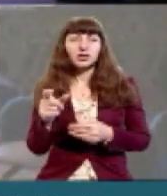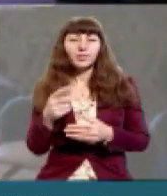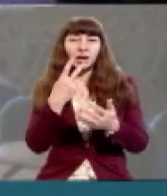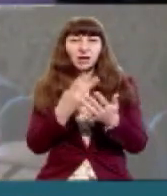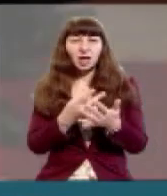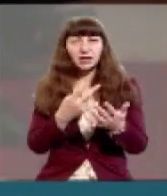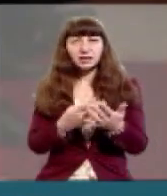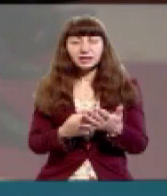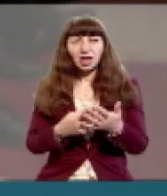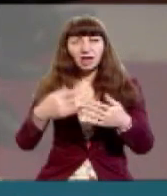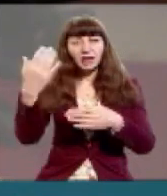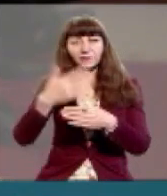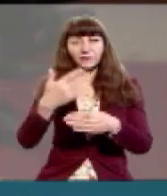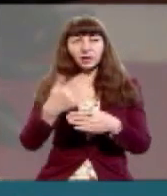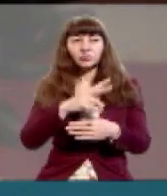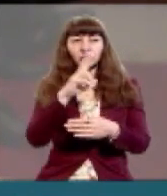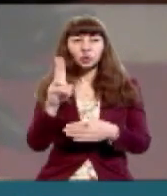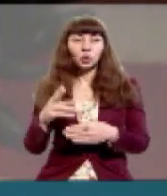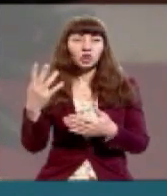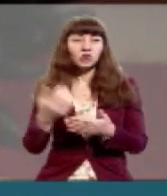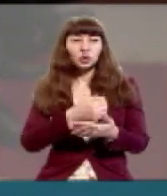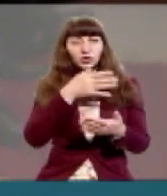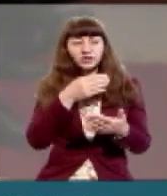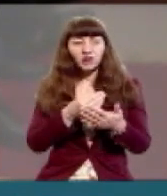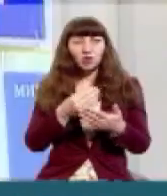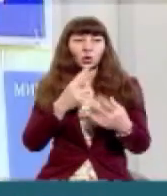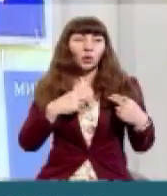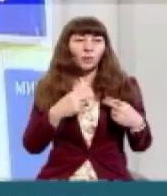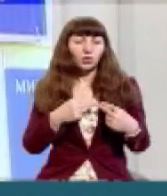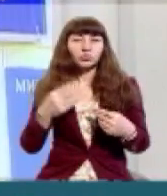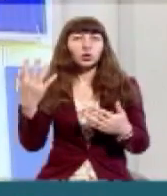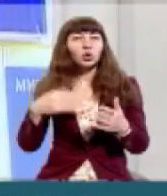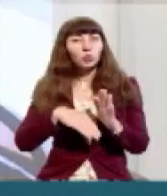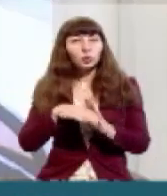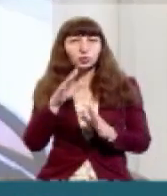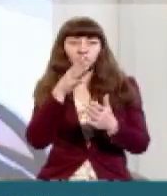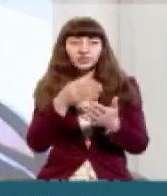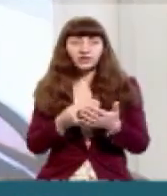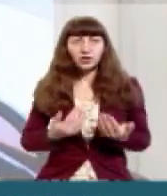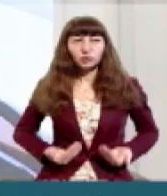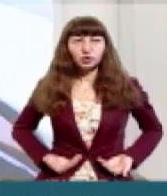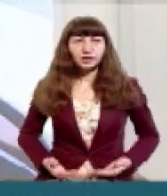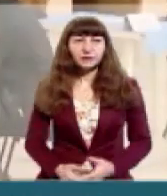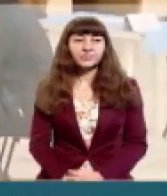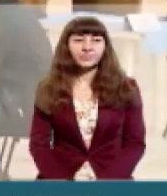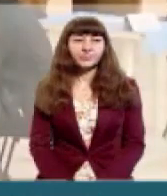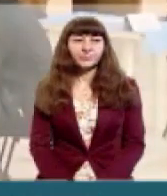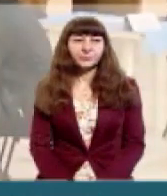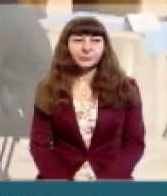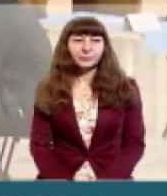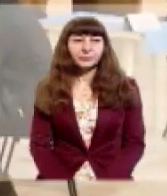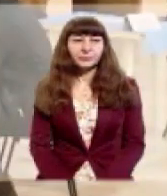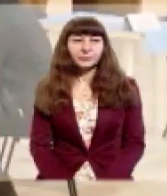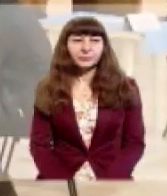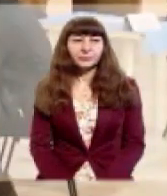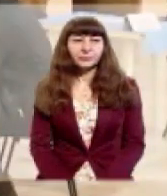пробация қатысушылармен жиын өткізді. Сонымен қатар оларға жұмыс тауып, өмірін жақсарта алғандар туралы мотивациялық фильм көрсетілді. С января